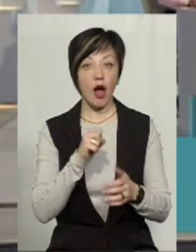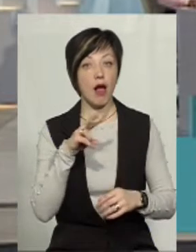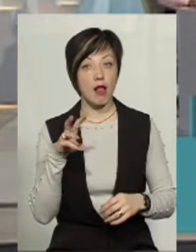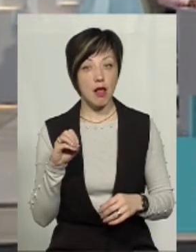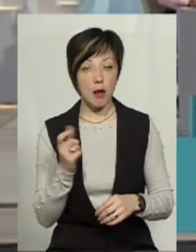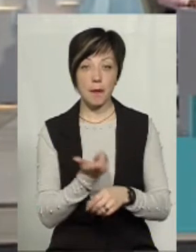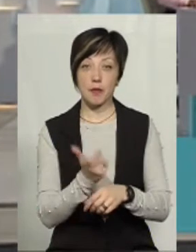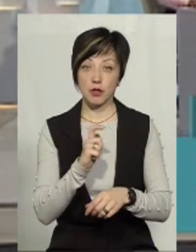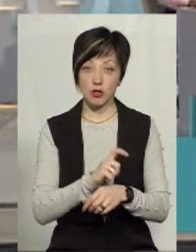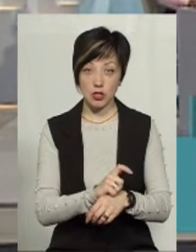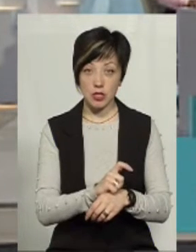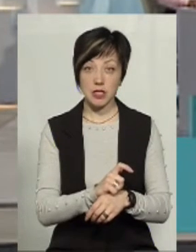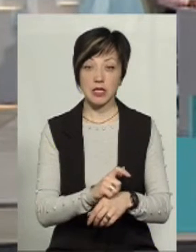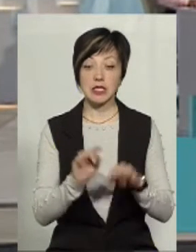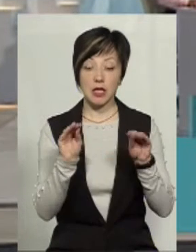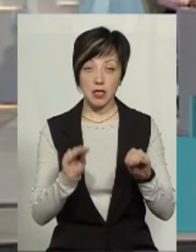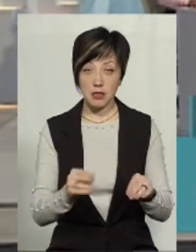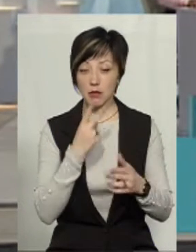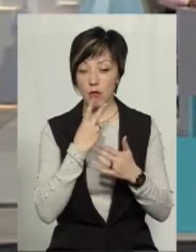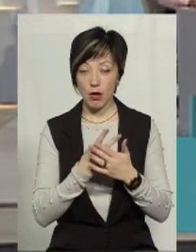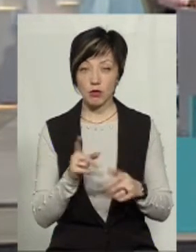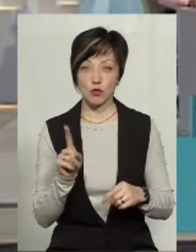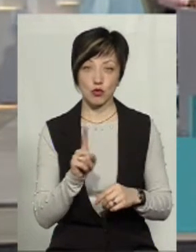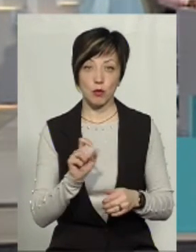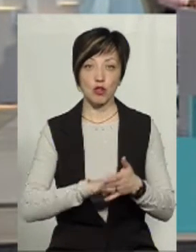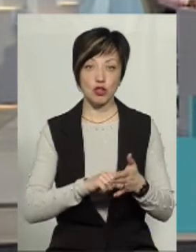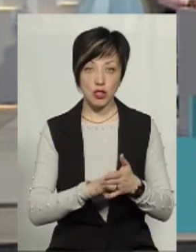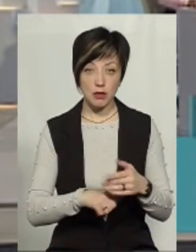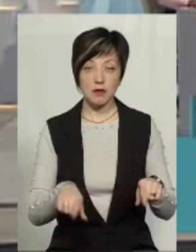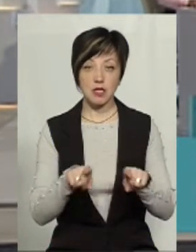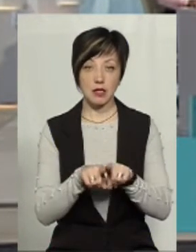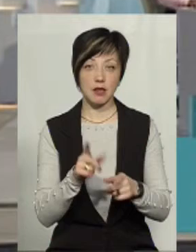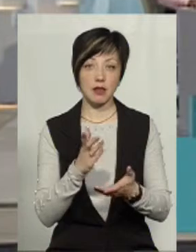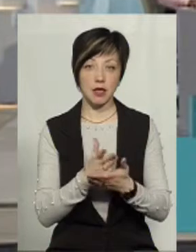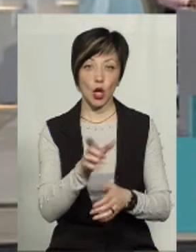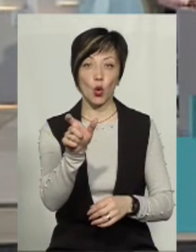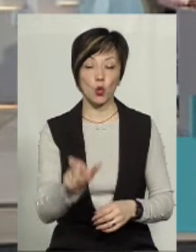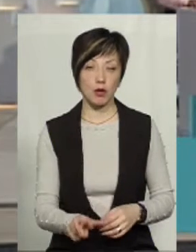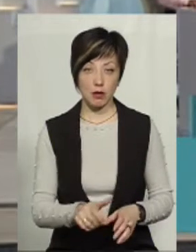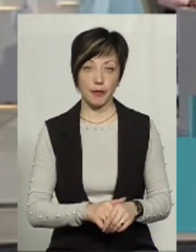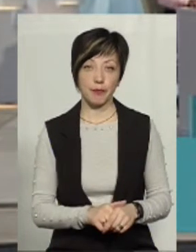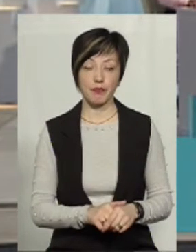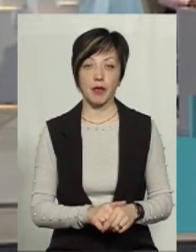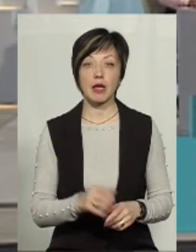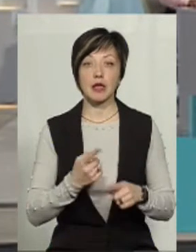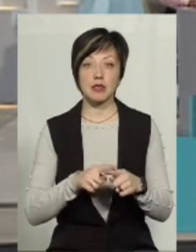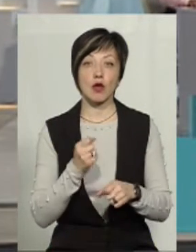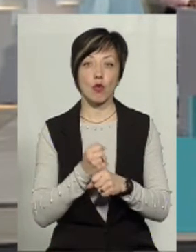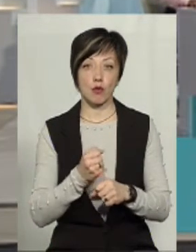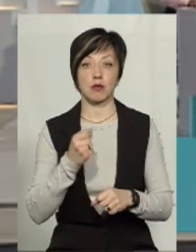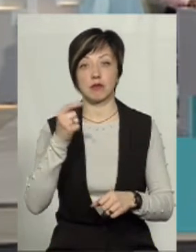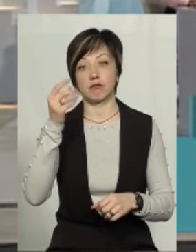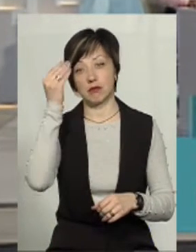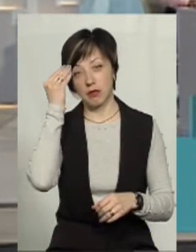Але переважаюча більшість і статистика говорить про те, що причиною все-таки є людина. Так. Вона це робить